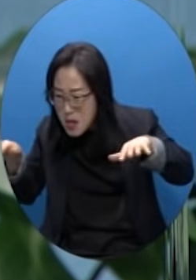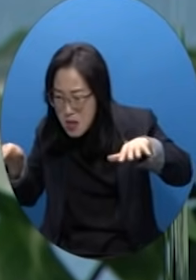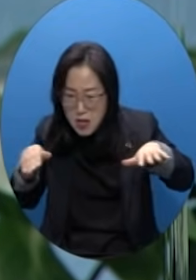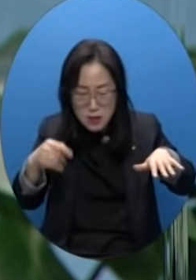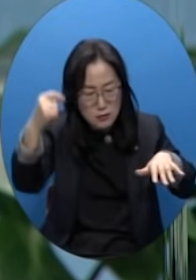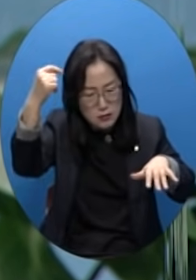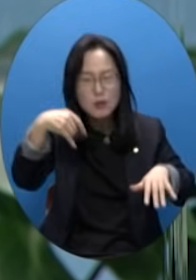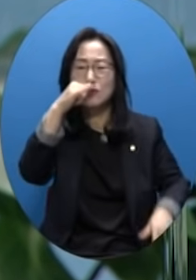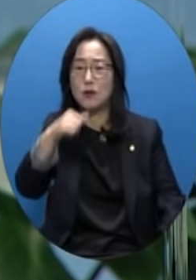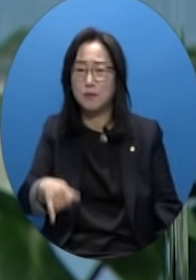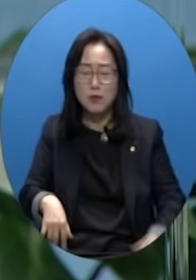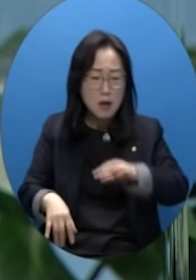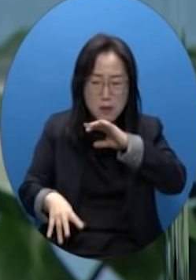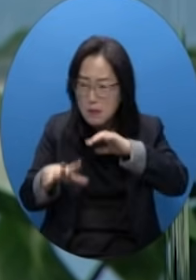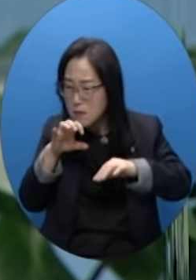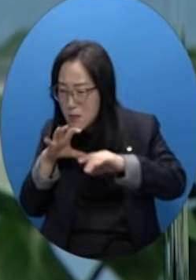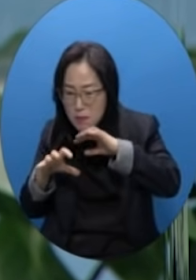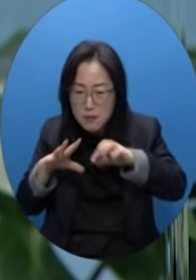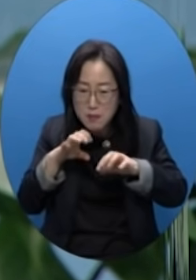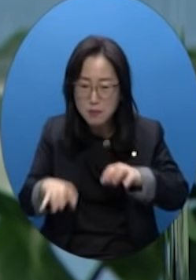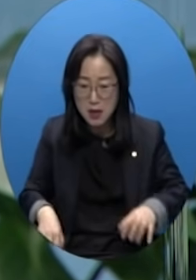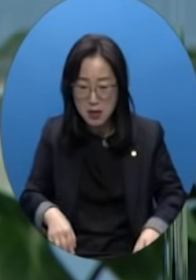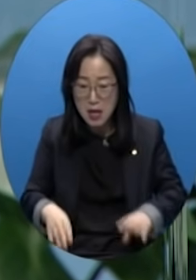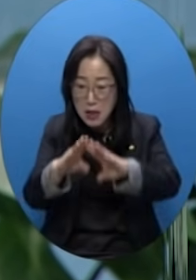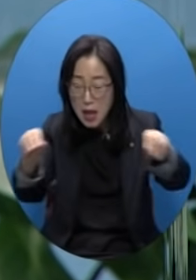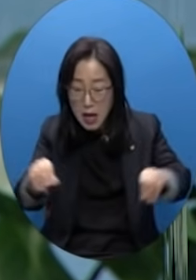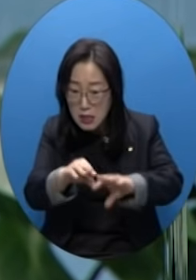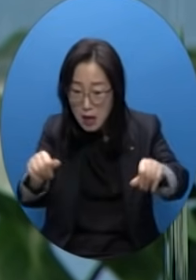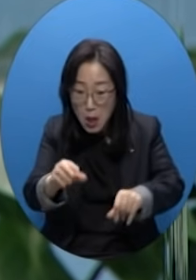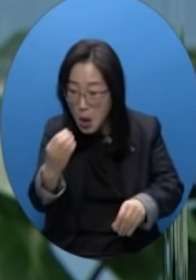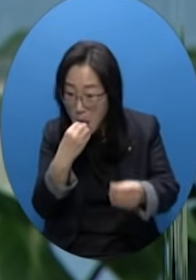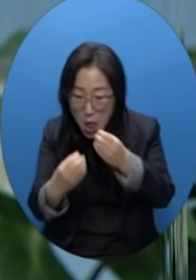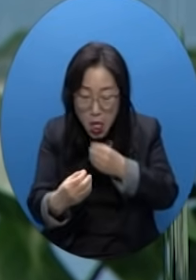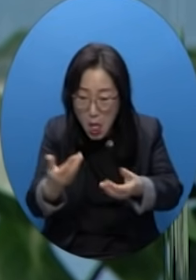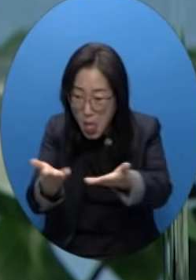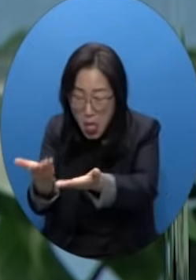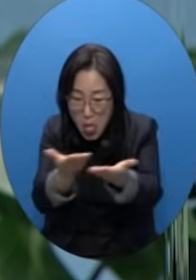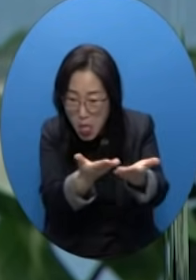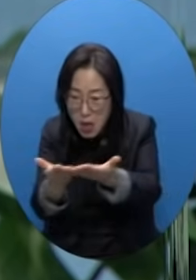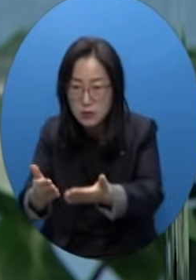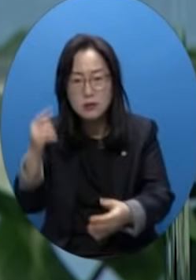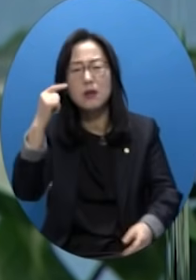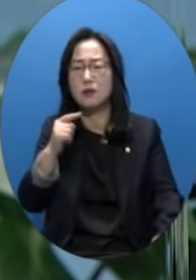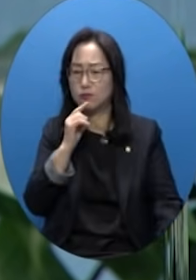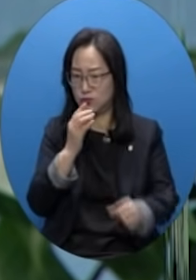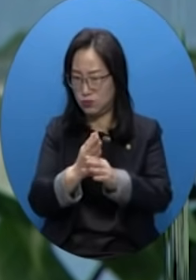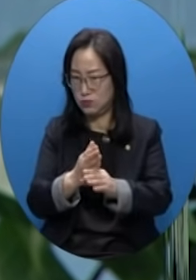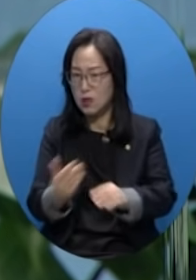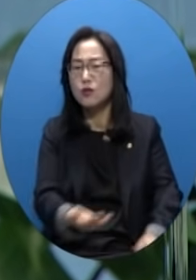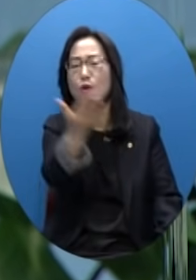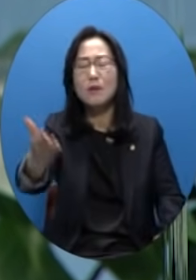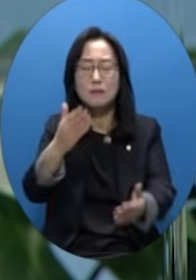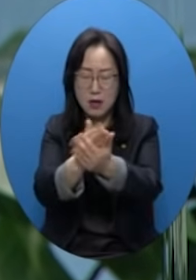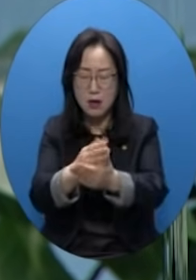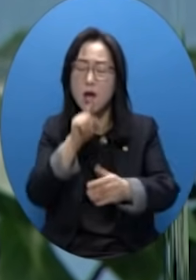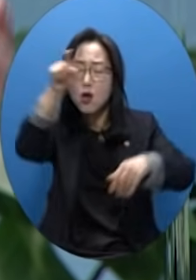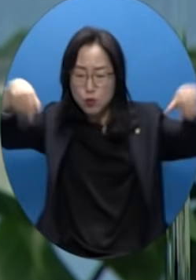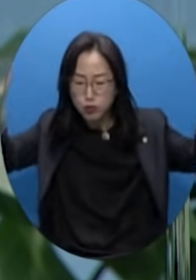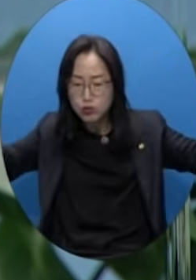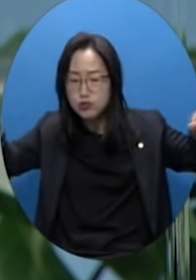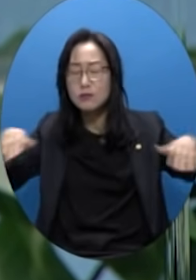원망과 불평을 하면서 늦잠 이 땅에 떨어진 것만 써보려고 합니다 여러분 독설가 되길 바랍니다